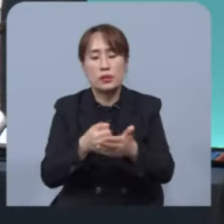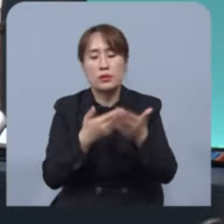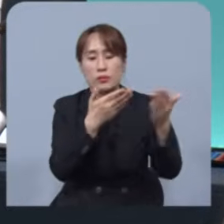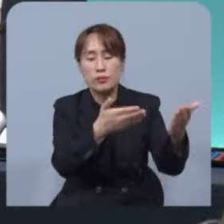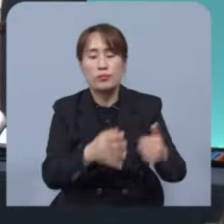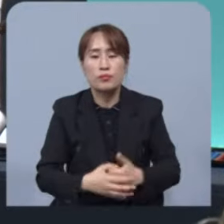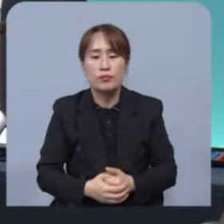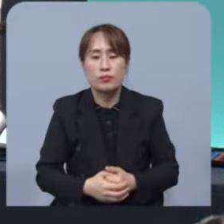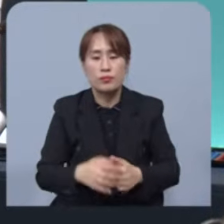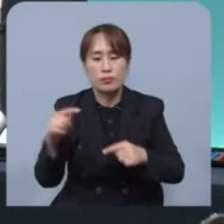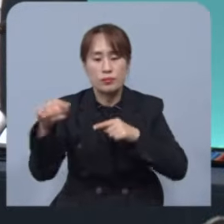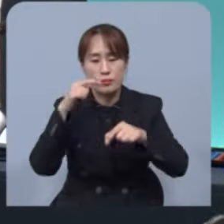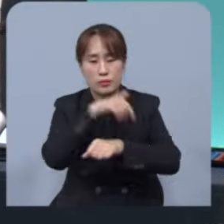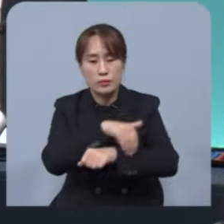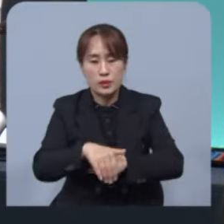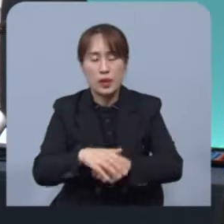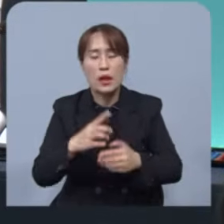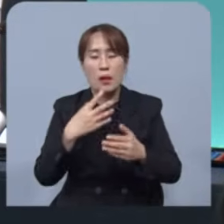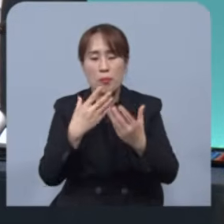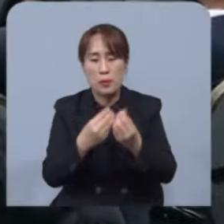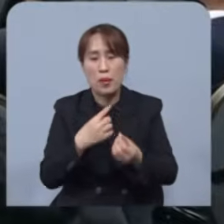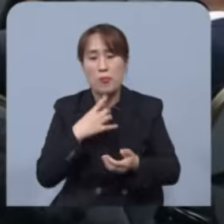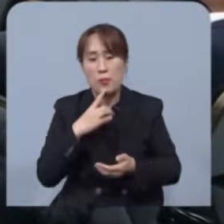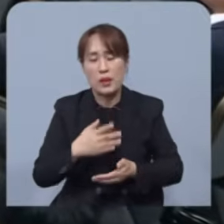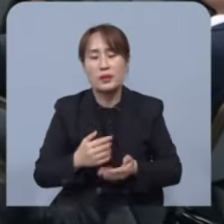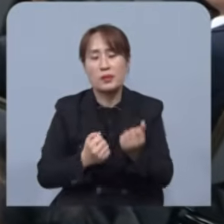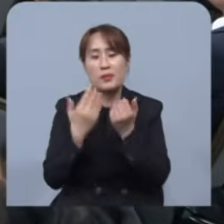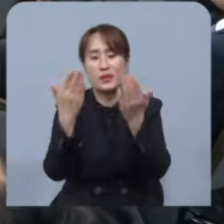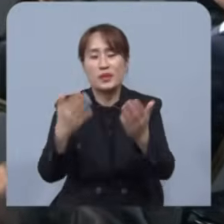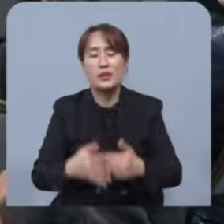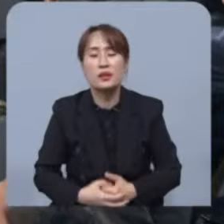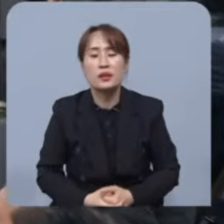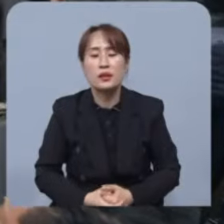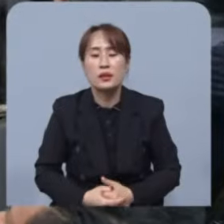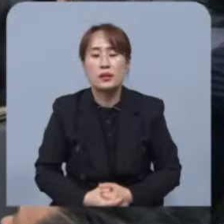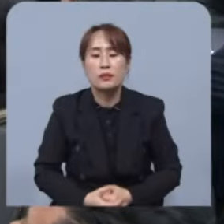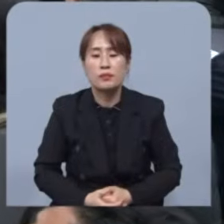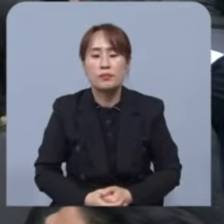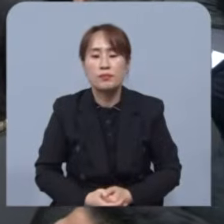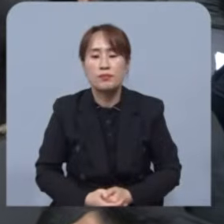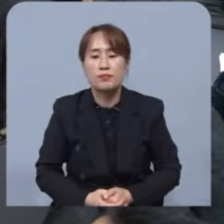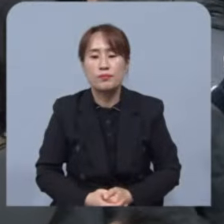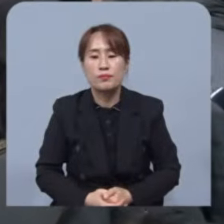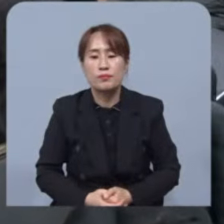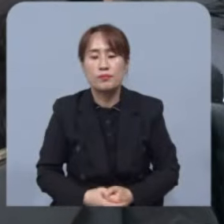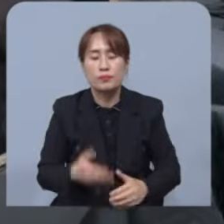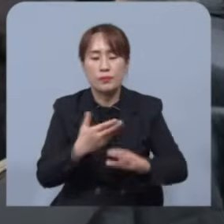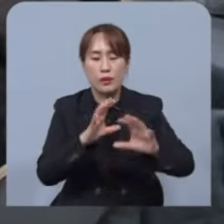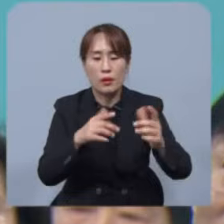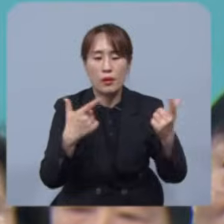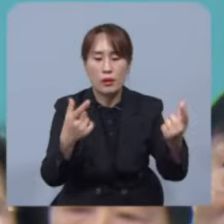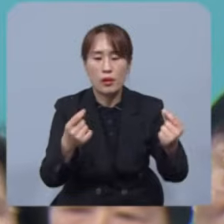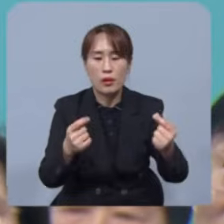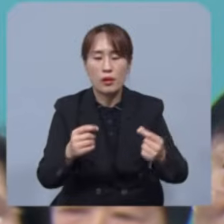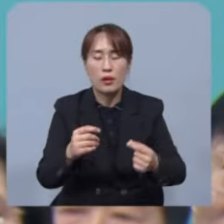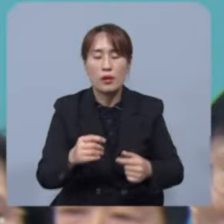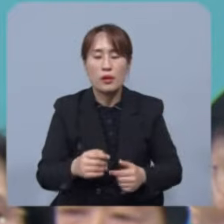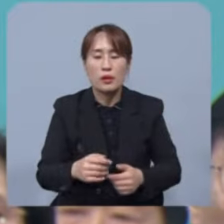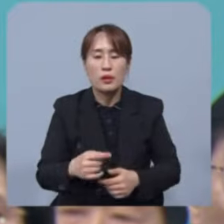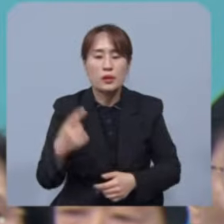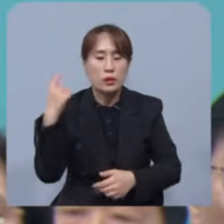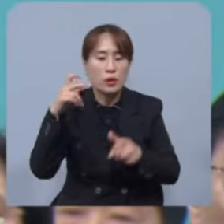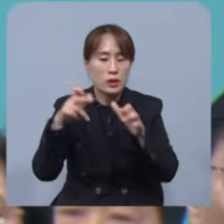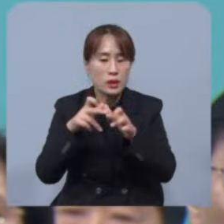해볼게요. 정책 제안만 말씀드려도 네, 그러십시오. 될까요? 네. 그러면 해외 사례처럼 보직에 따라